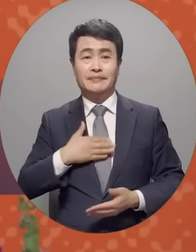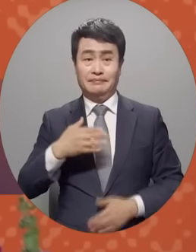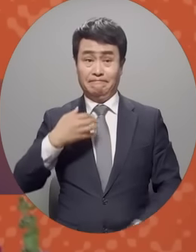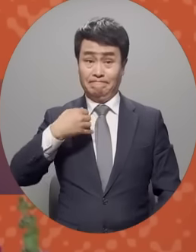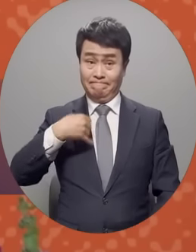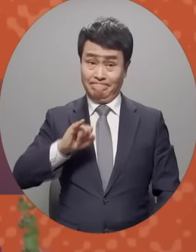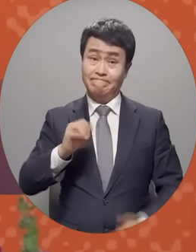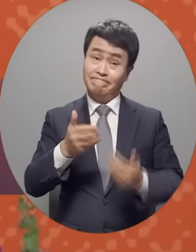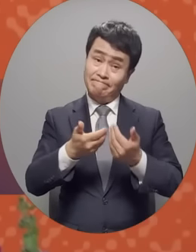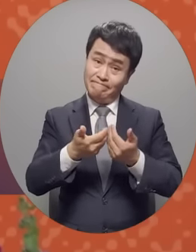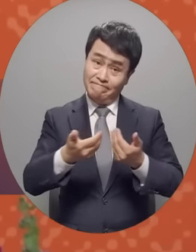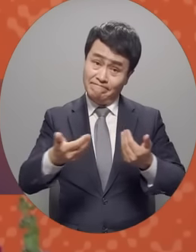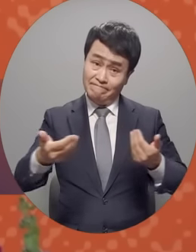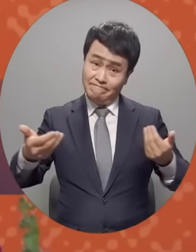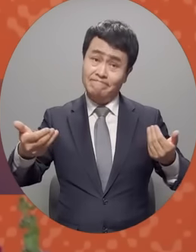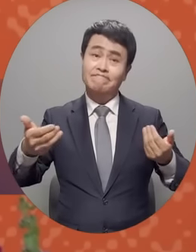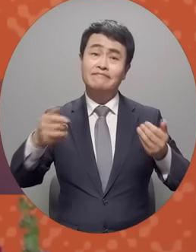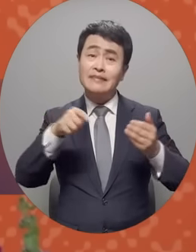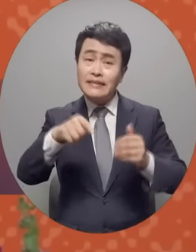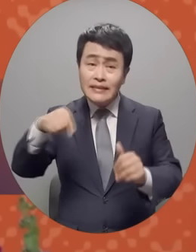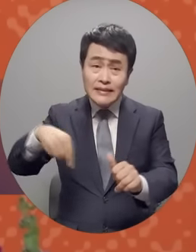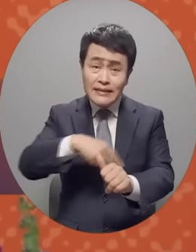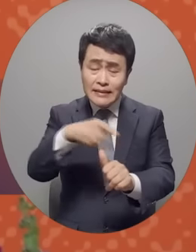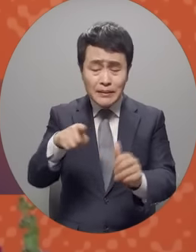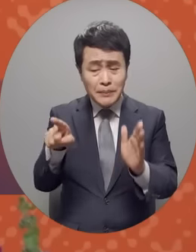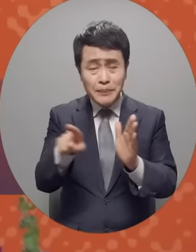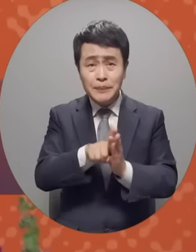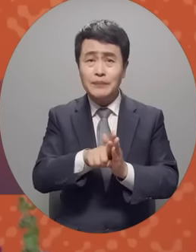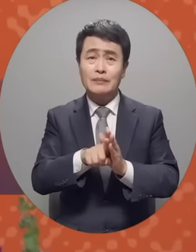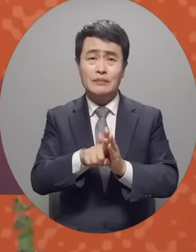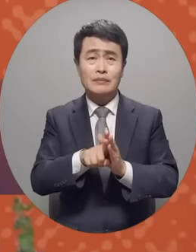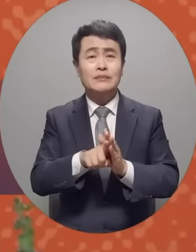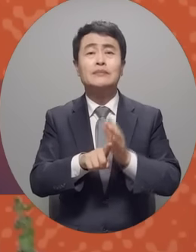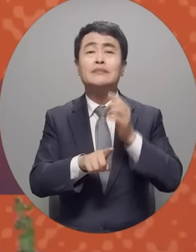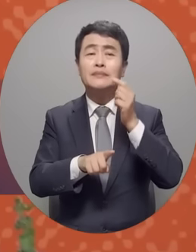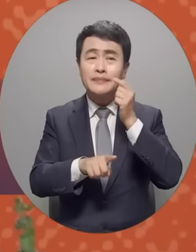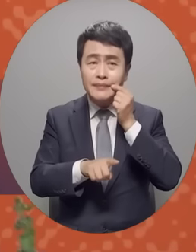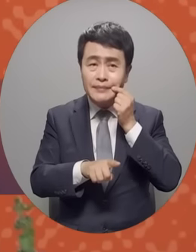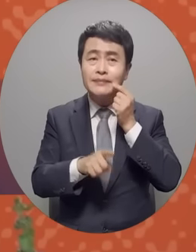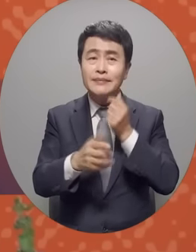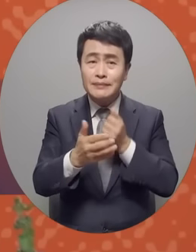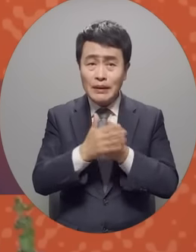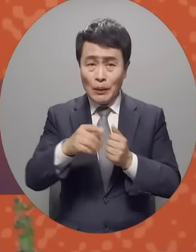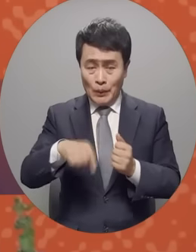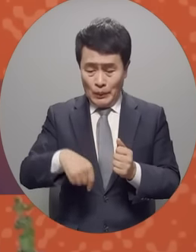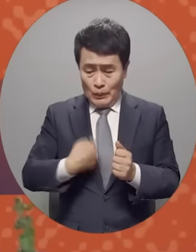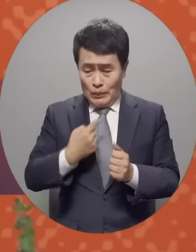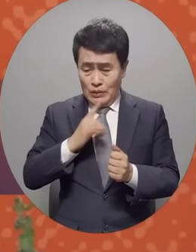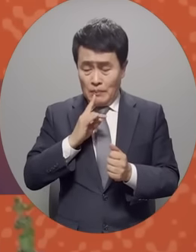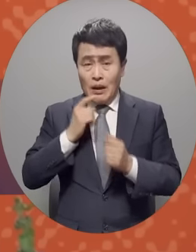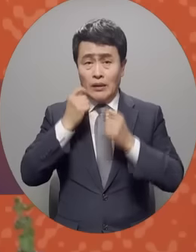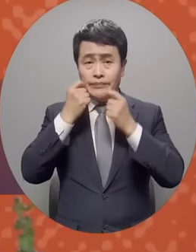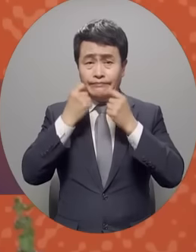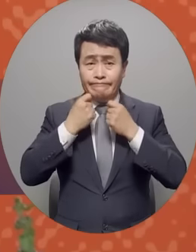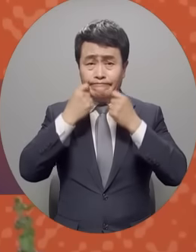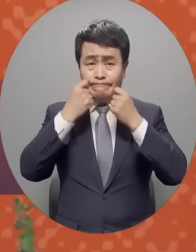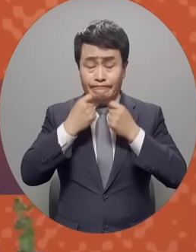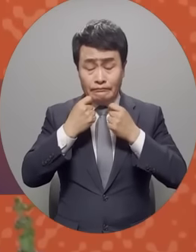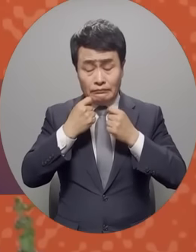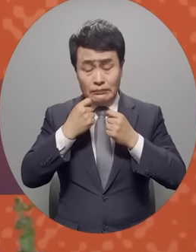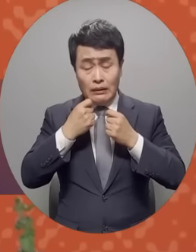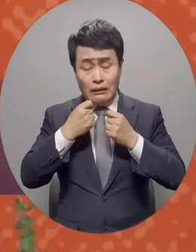떠나고 일단은 그 상황이 믿기지가 않았고요. 그렇게 혼자만의 슬픔에서 지냈던 게